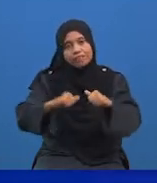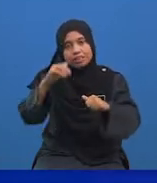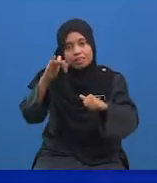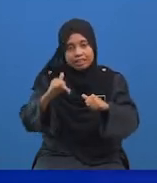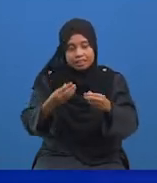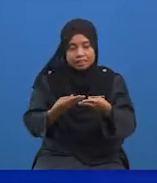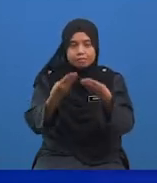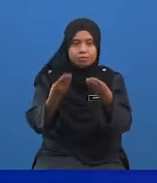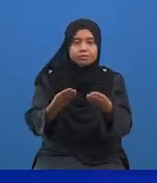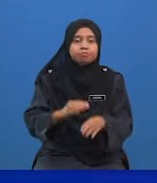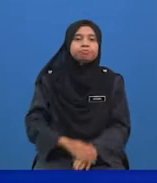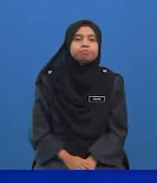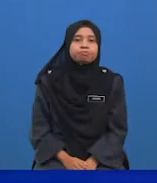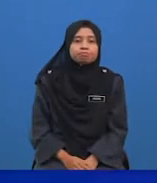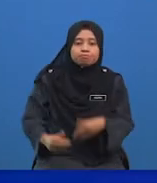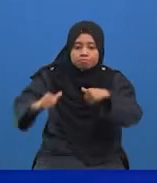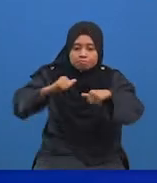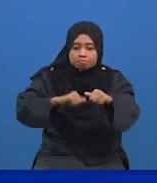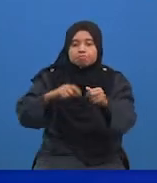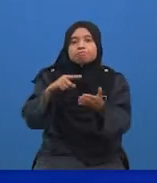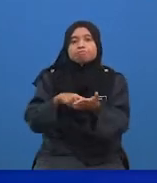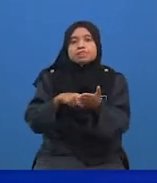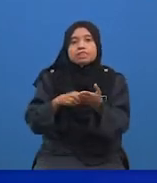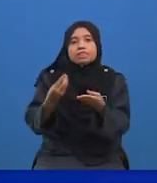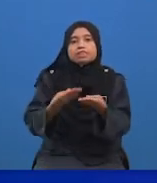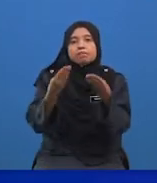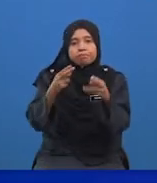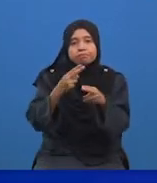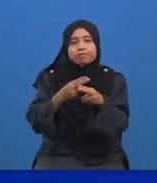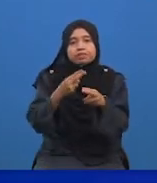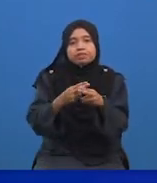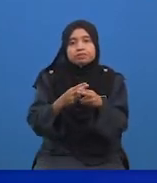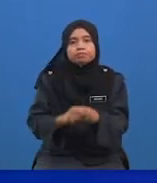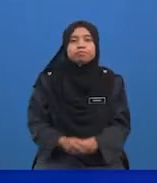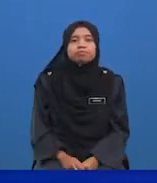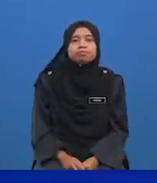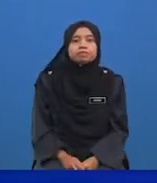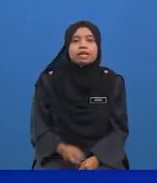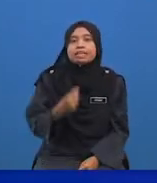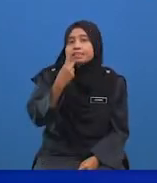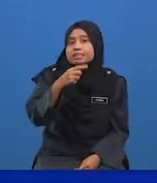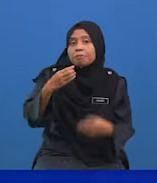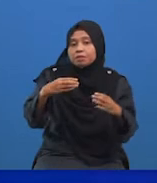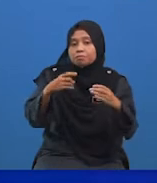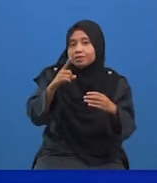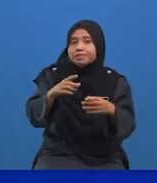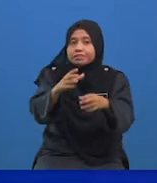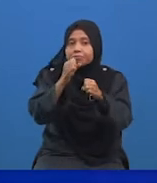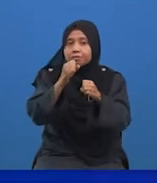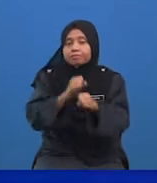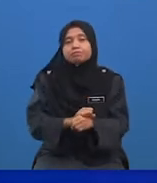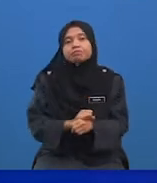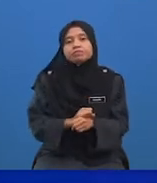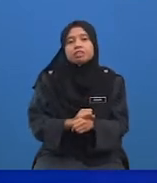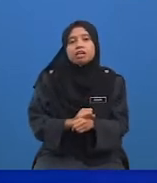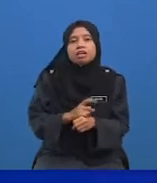yang diberikan. Aktiviti ini diberi nama Siapa Cepat Dia Dapat,